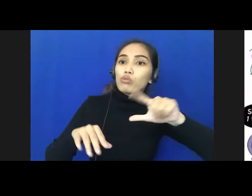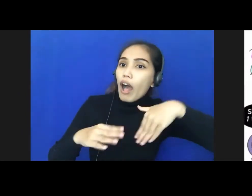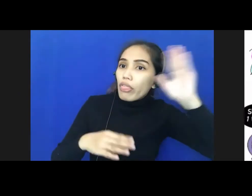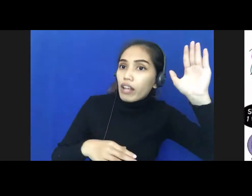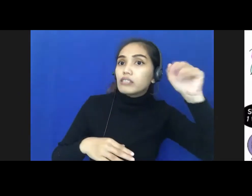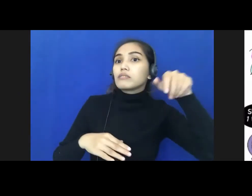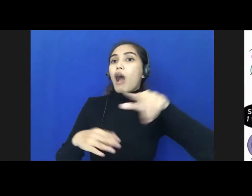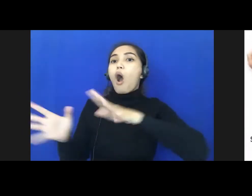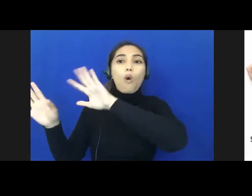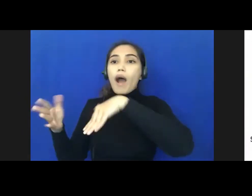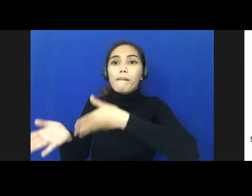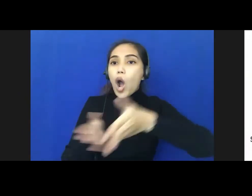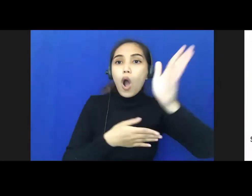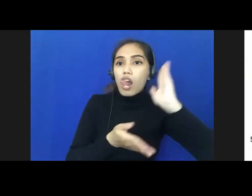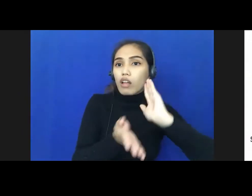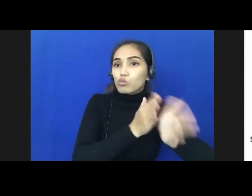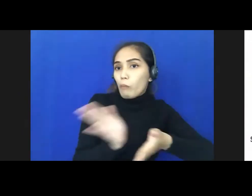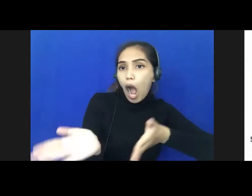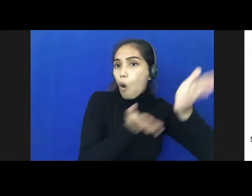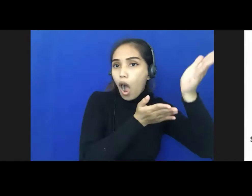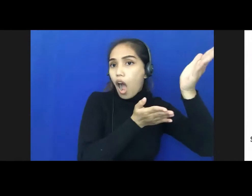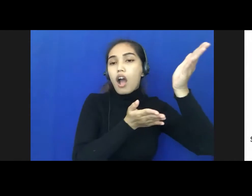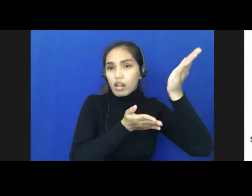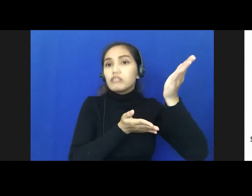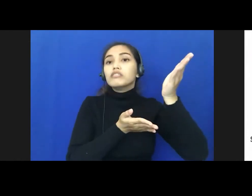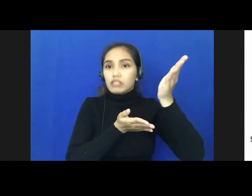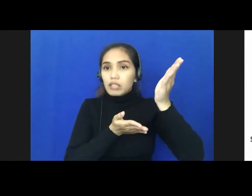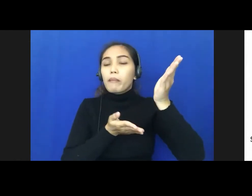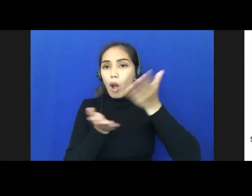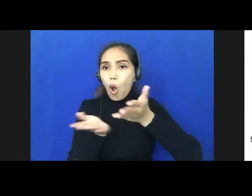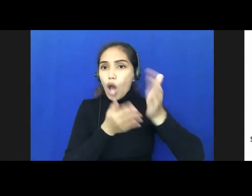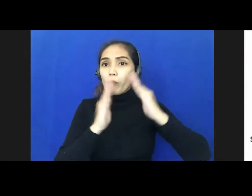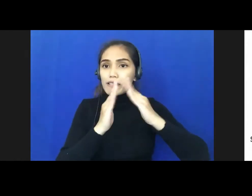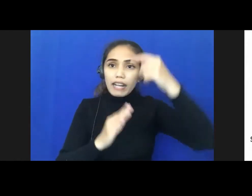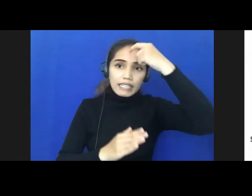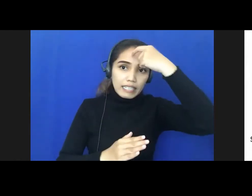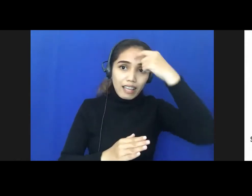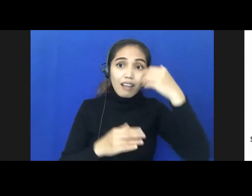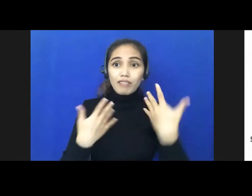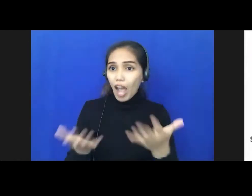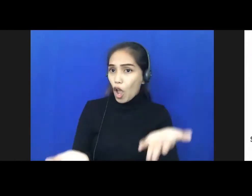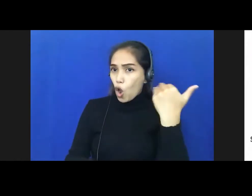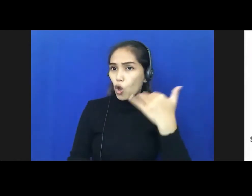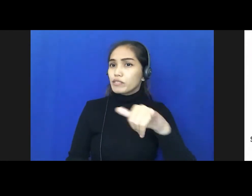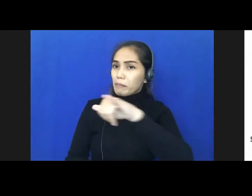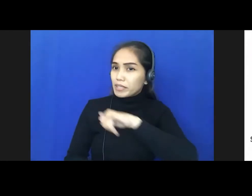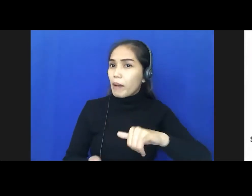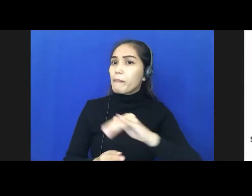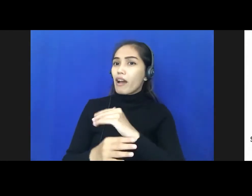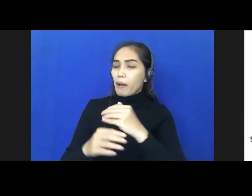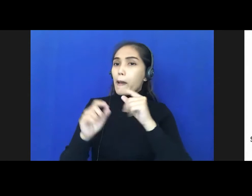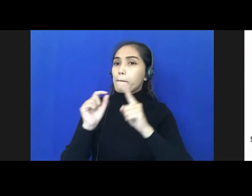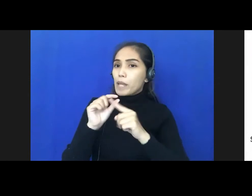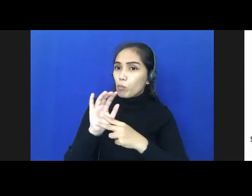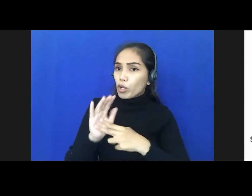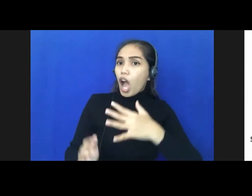atau rumah sakit atau dokter terdekat. Mari bersama stop pneumonia. S. Air susu ibu hingga